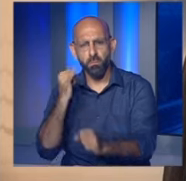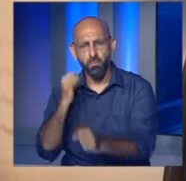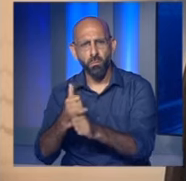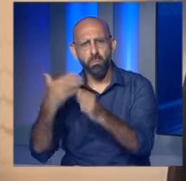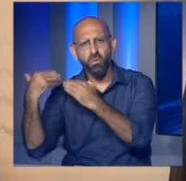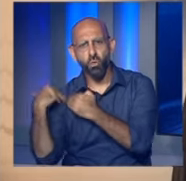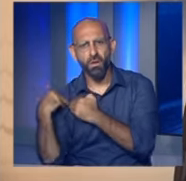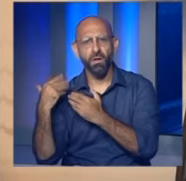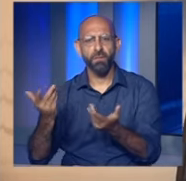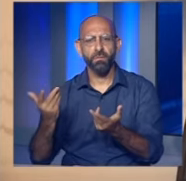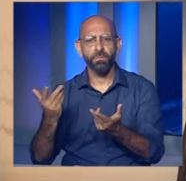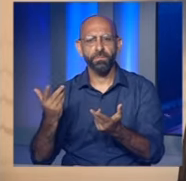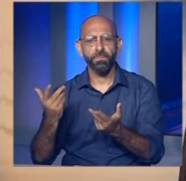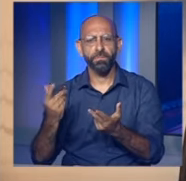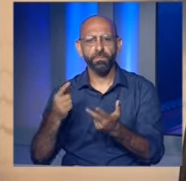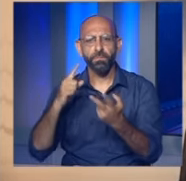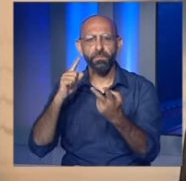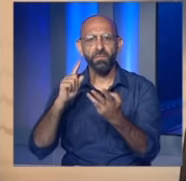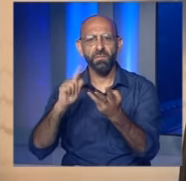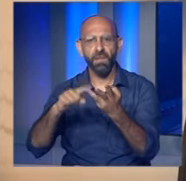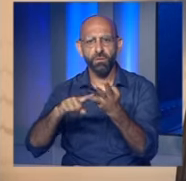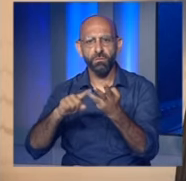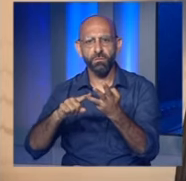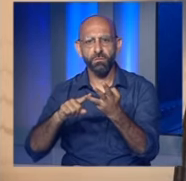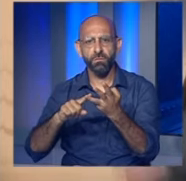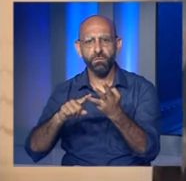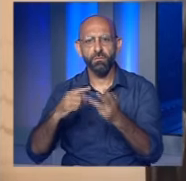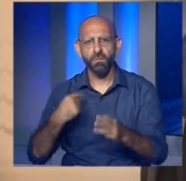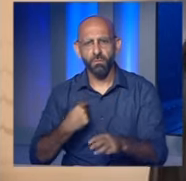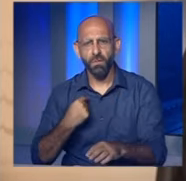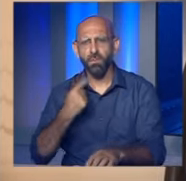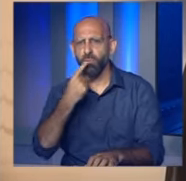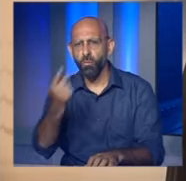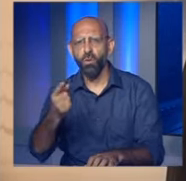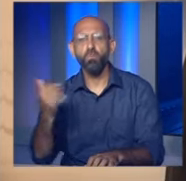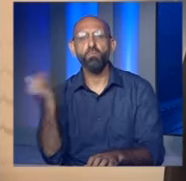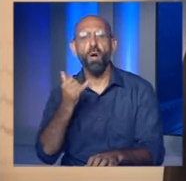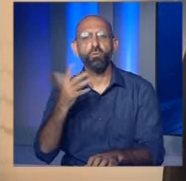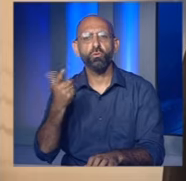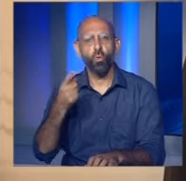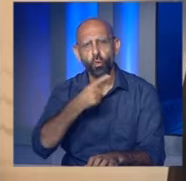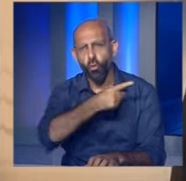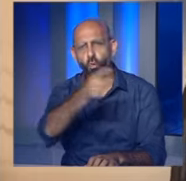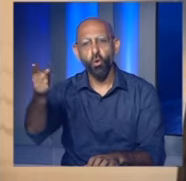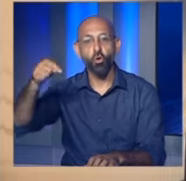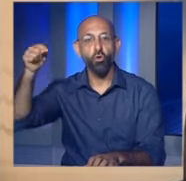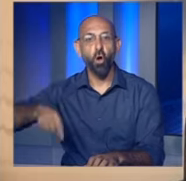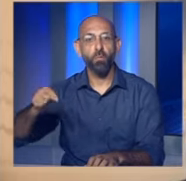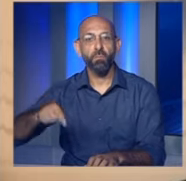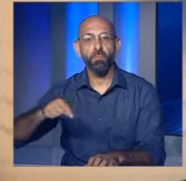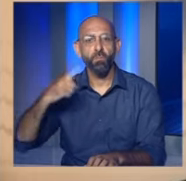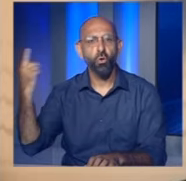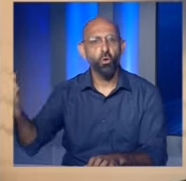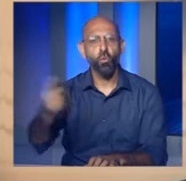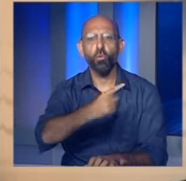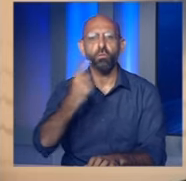بواجبهم نحن اقول لم نقم بواجبنا هؤلاء